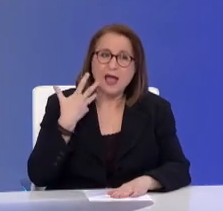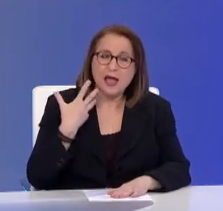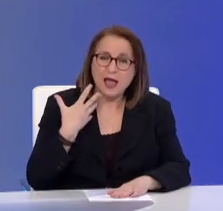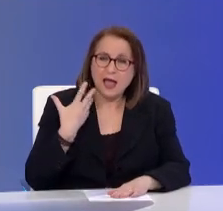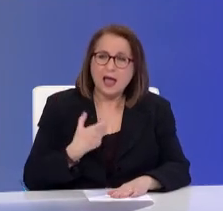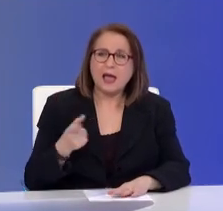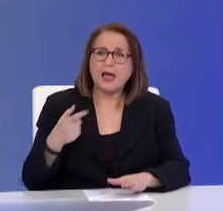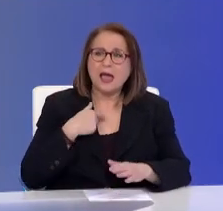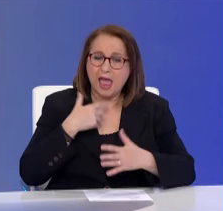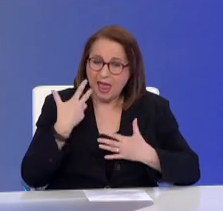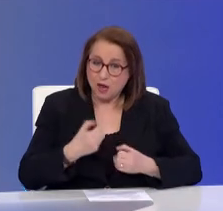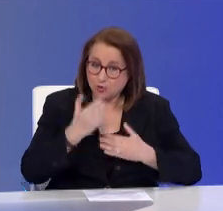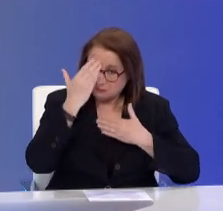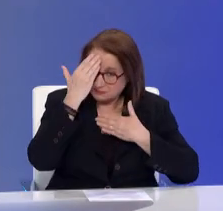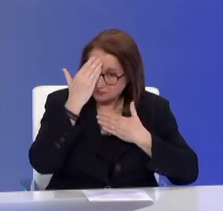Λάγκ,